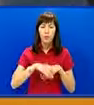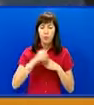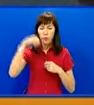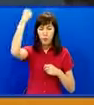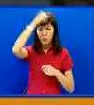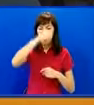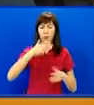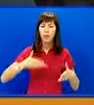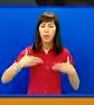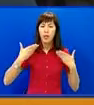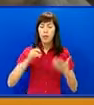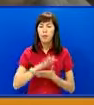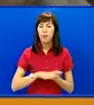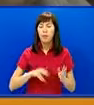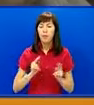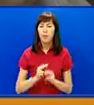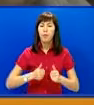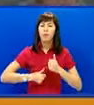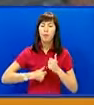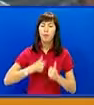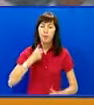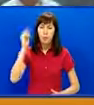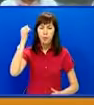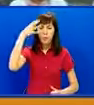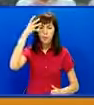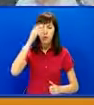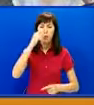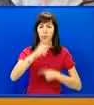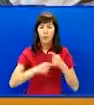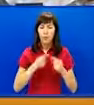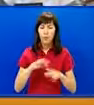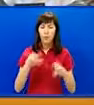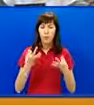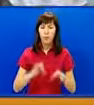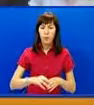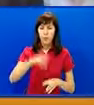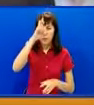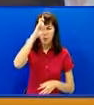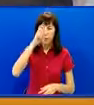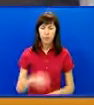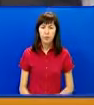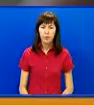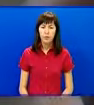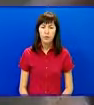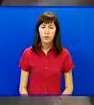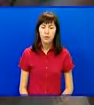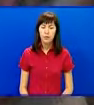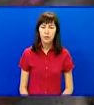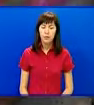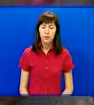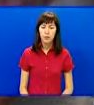года, пожелав им и дальше воспитывать достойное, образованное поколение независимого государства. Динар Мусаева,